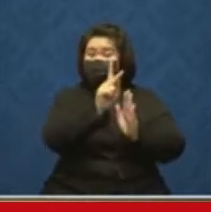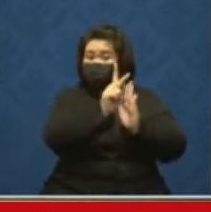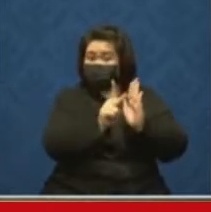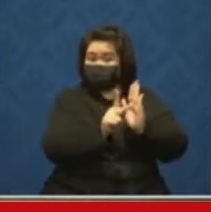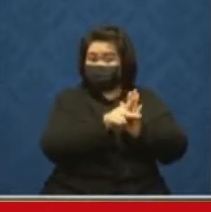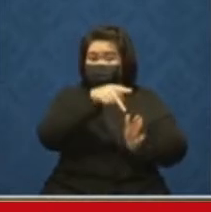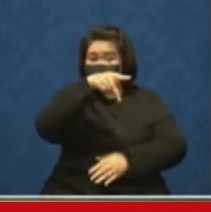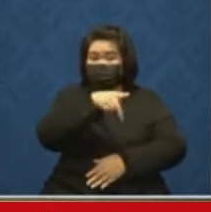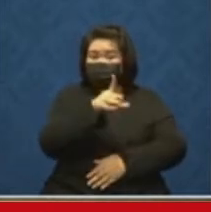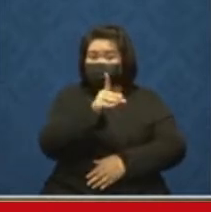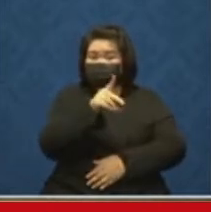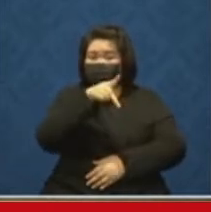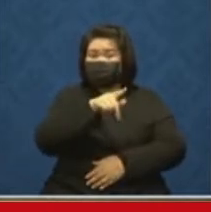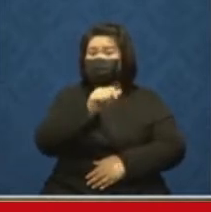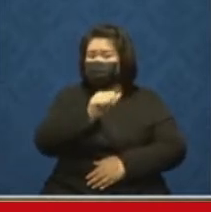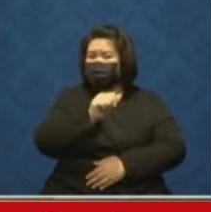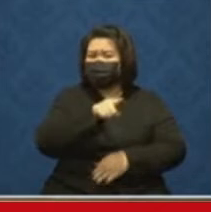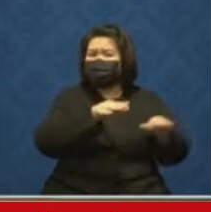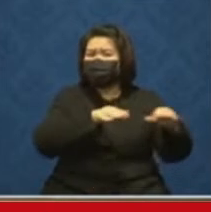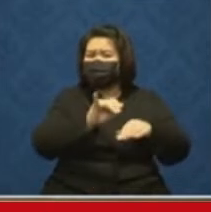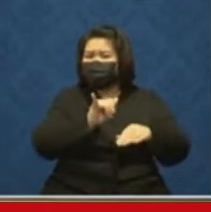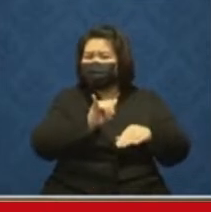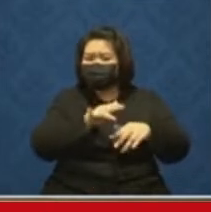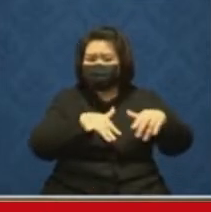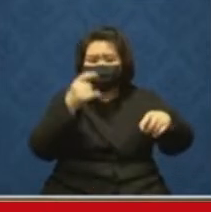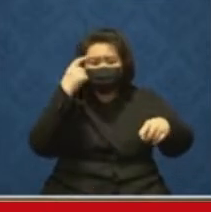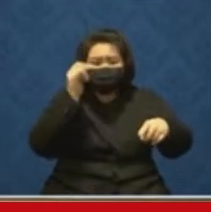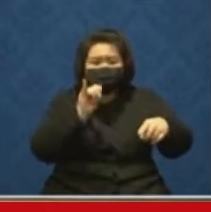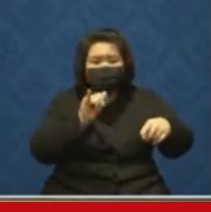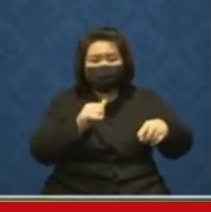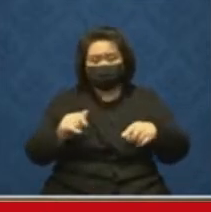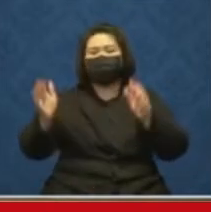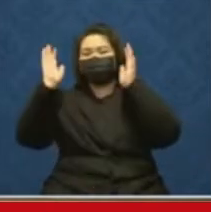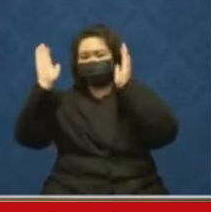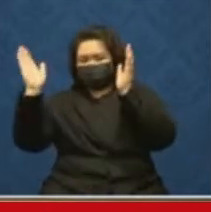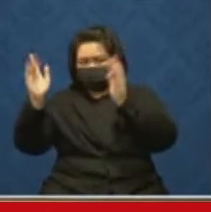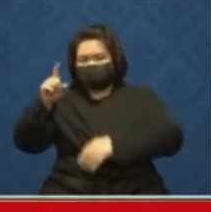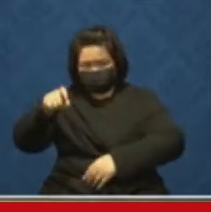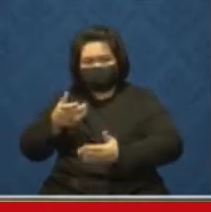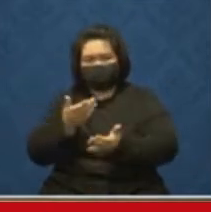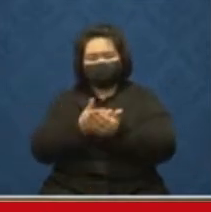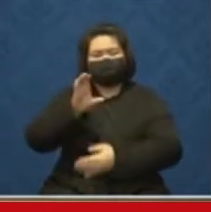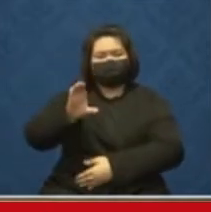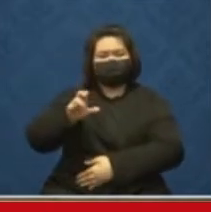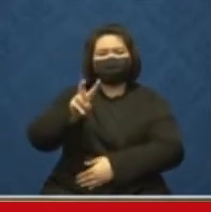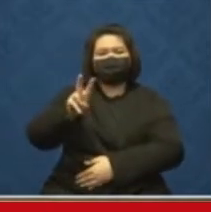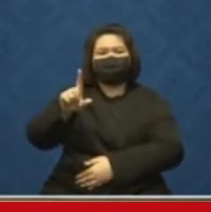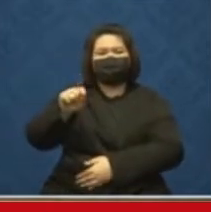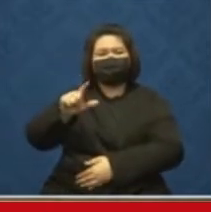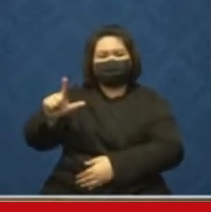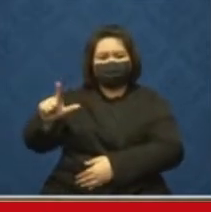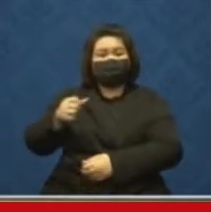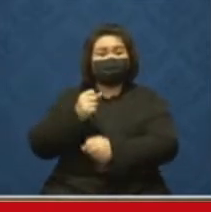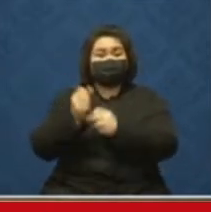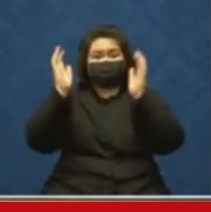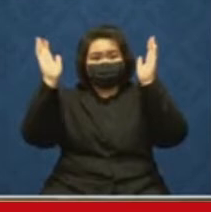ม ก็ตองมการประชาสัพันธ์ได้ตั้งวประมาณมาไ้ 220 ล้านนะครับ สำหรบประชาสัมพ